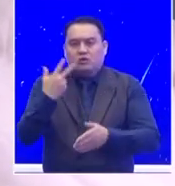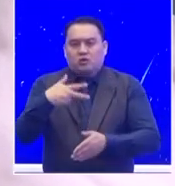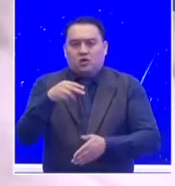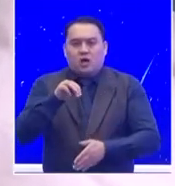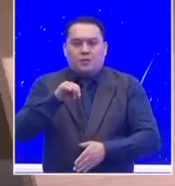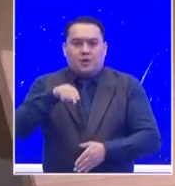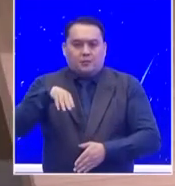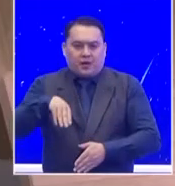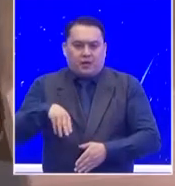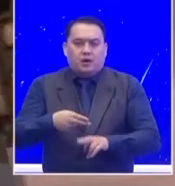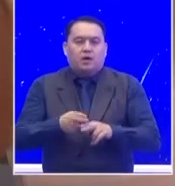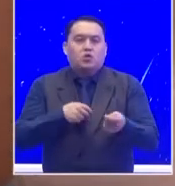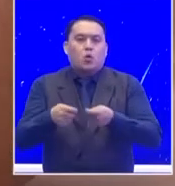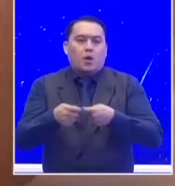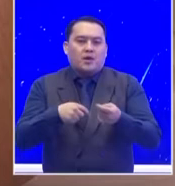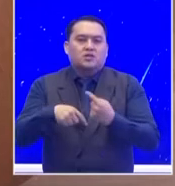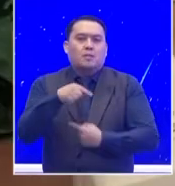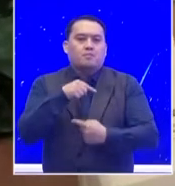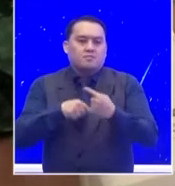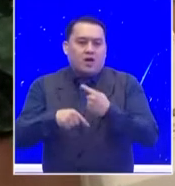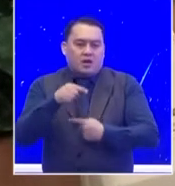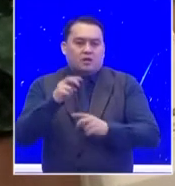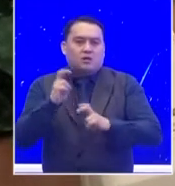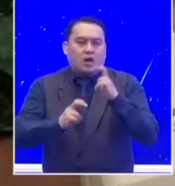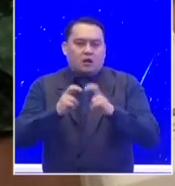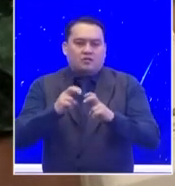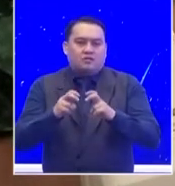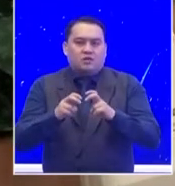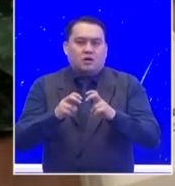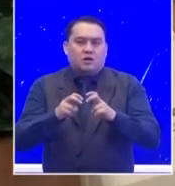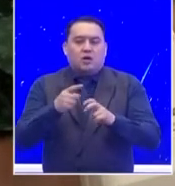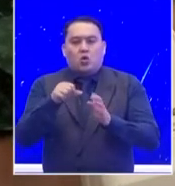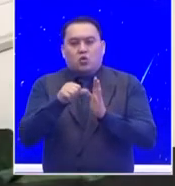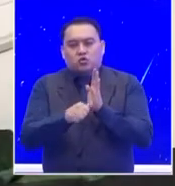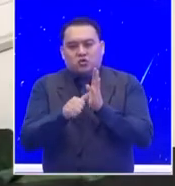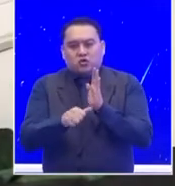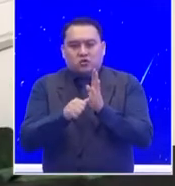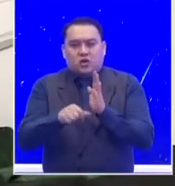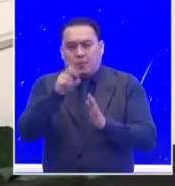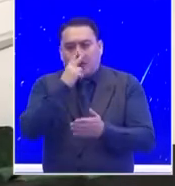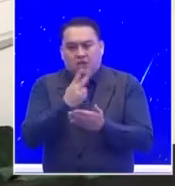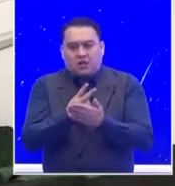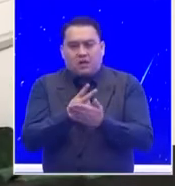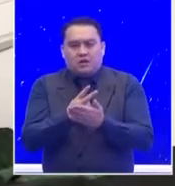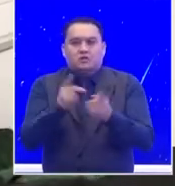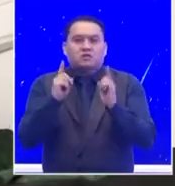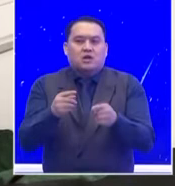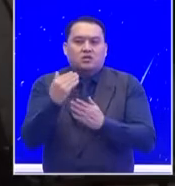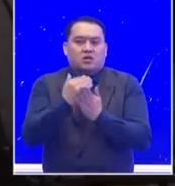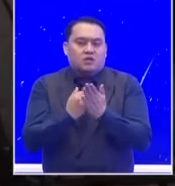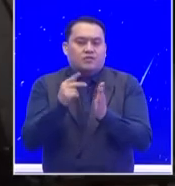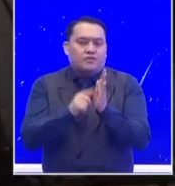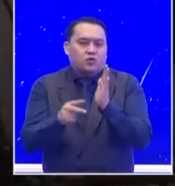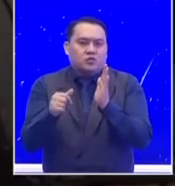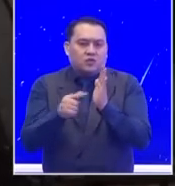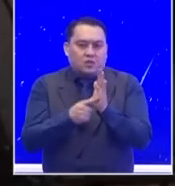30 МРП. Руководителям малых предприятий размер денежного взыскания составляет от 60 расчетных показателей, согласно статье